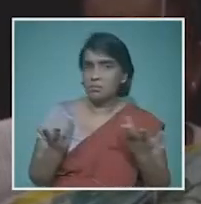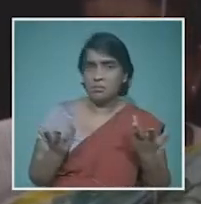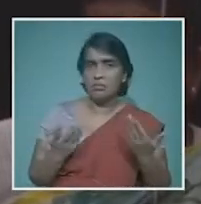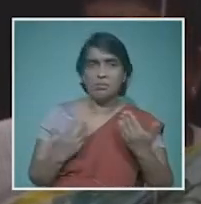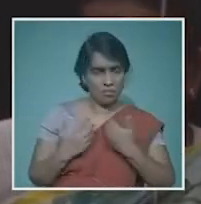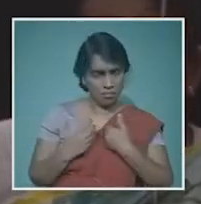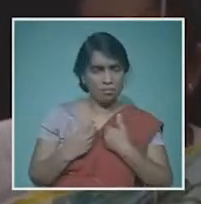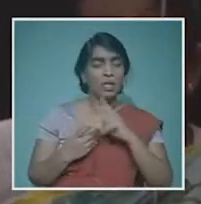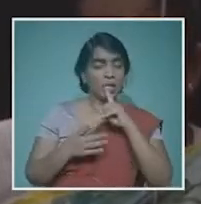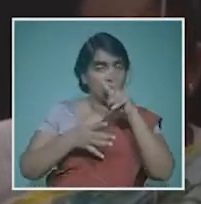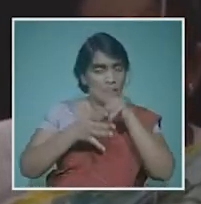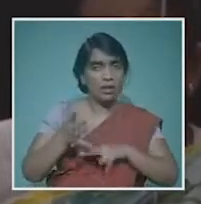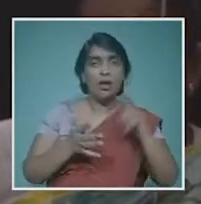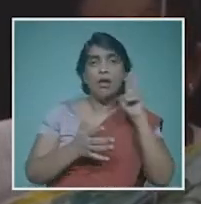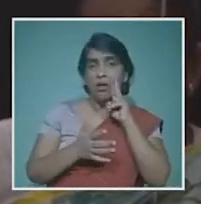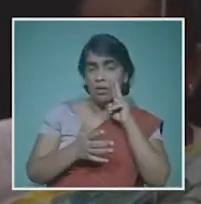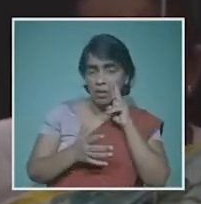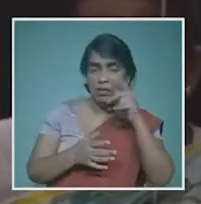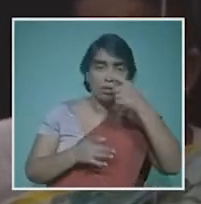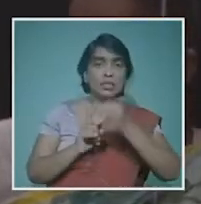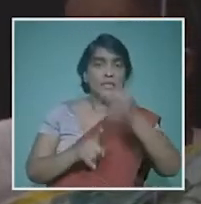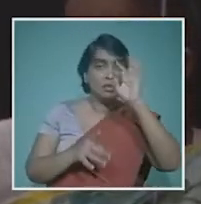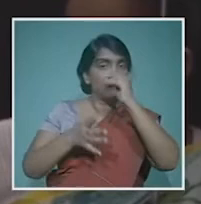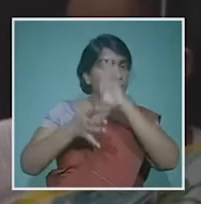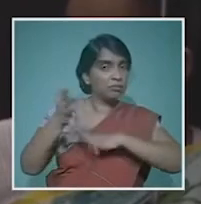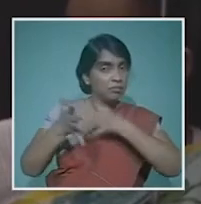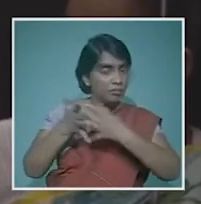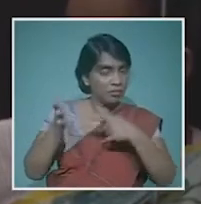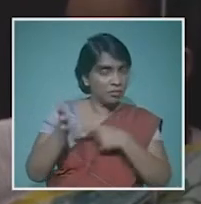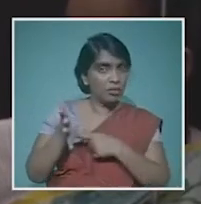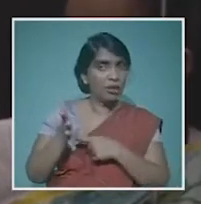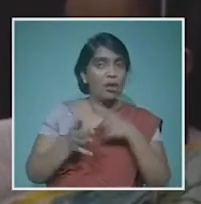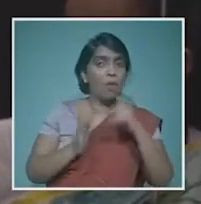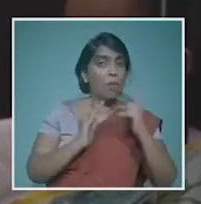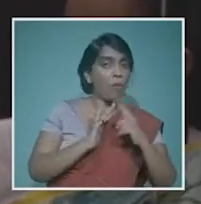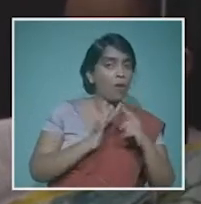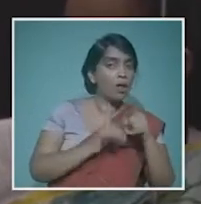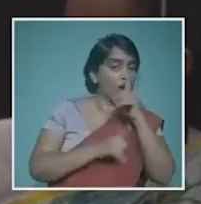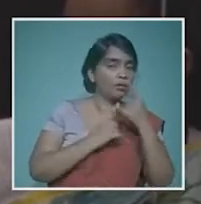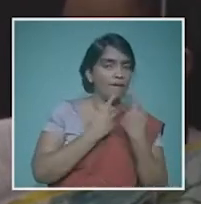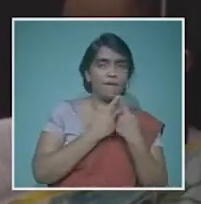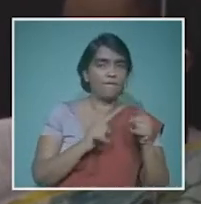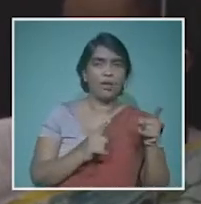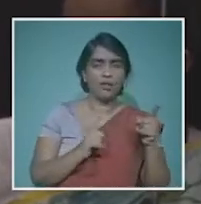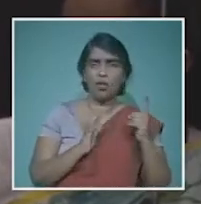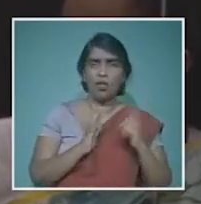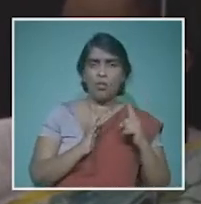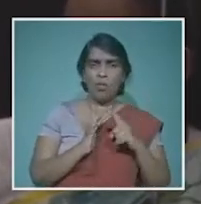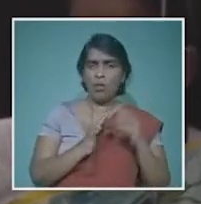මම කියවපු රනිල් වික්‍රමසිංහ ජනාධිපතිතුමාගේ අයවැය කතාවයි පොලි කතාවයි වෙනස්. පොලි